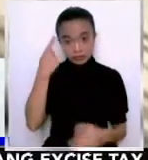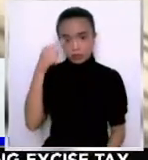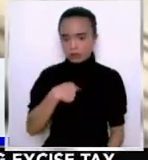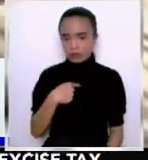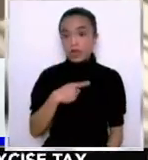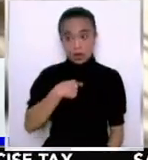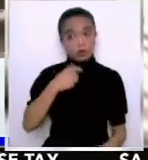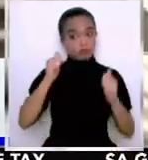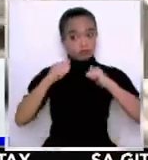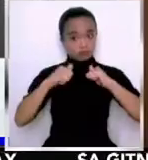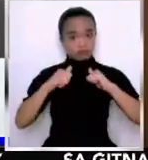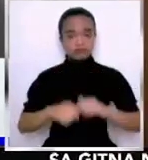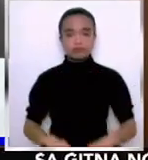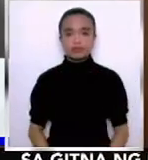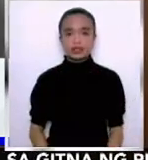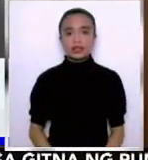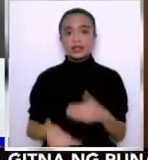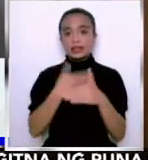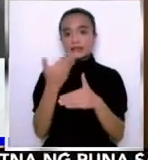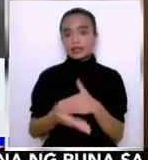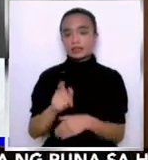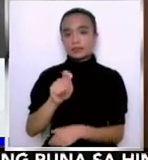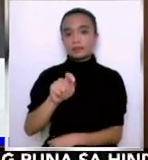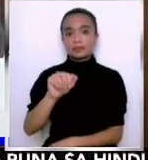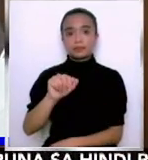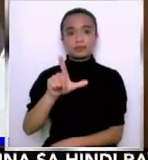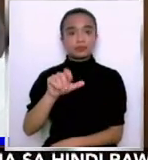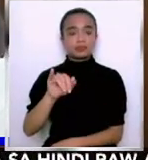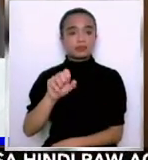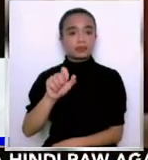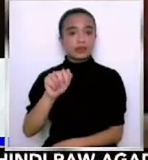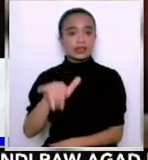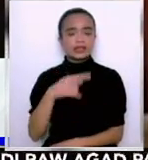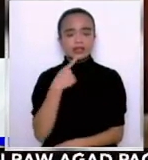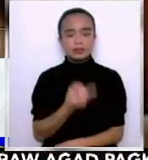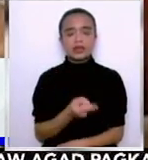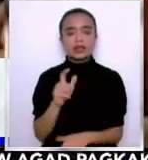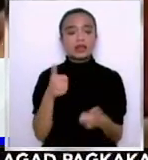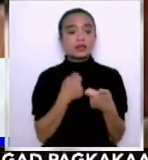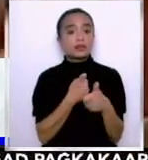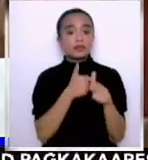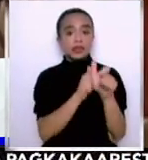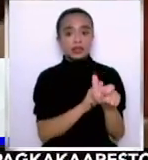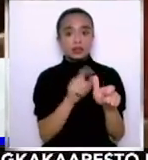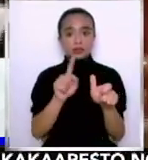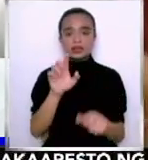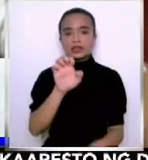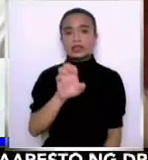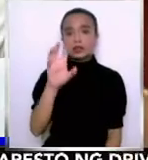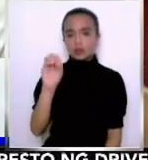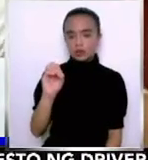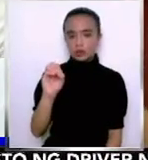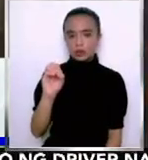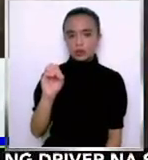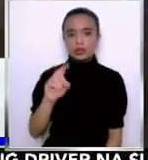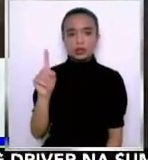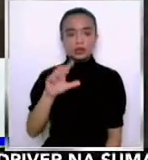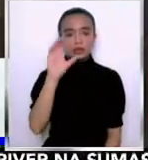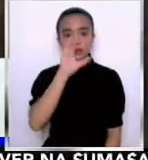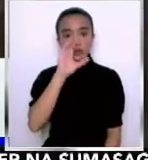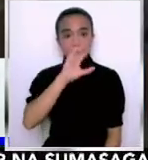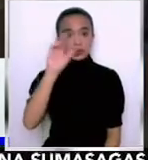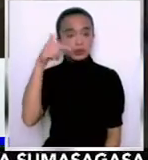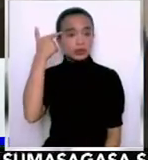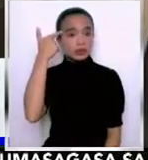Sa Talisay City naman, sabi ni Mayor Samsam Gulyas, susundin nila ang executive order ni Cebu Governor Gwen Garcia na